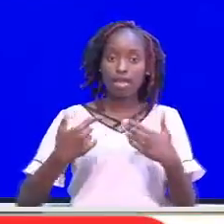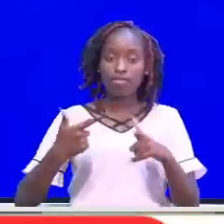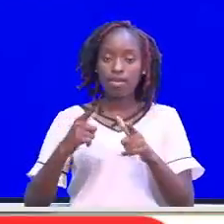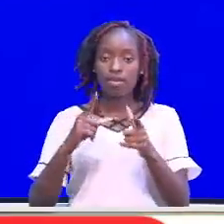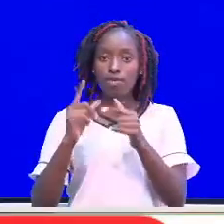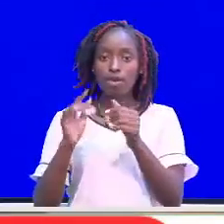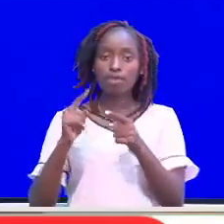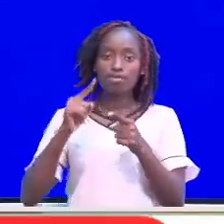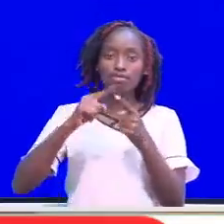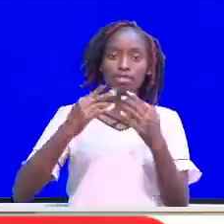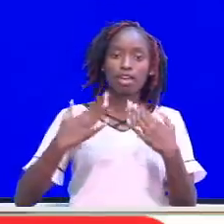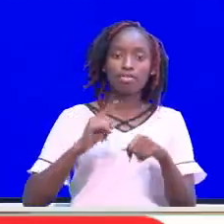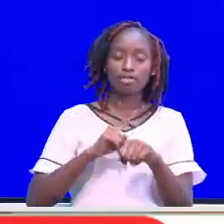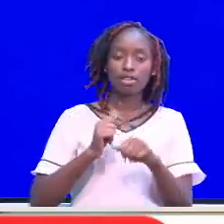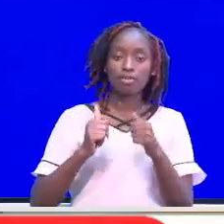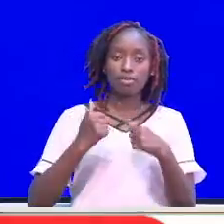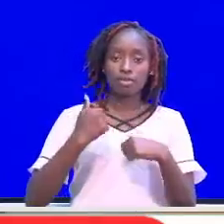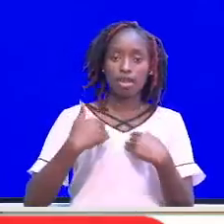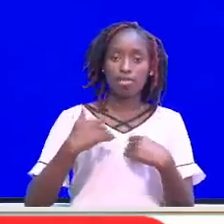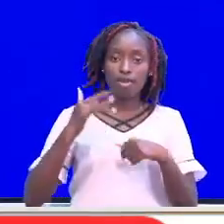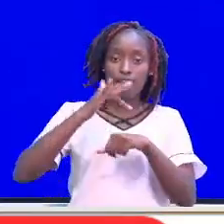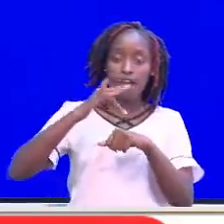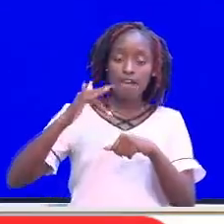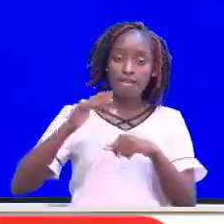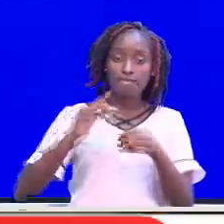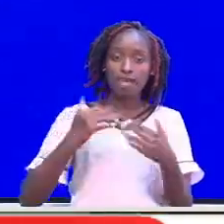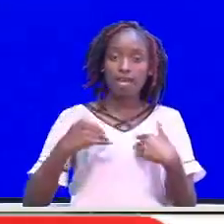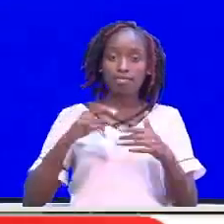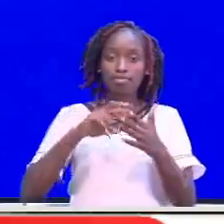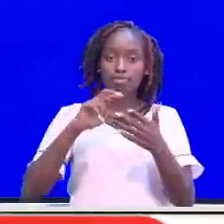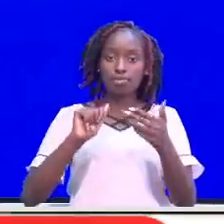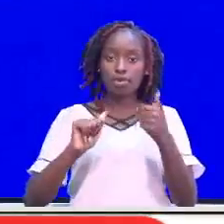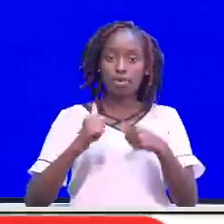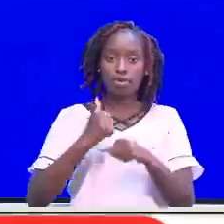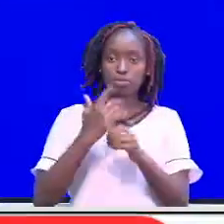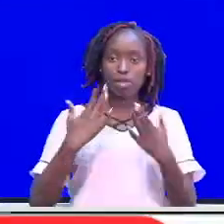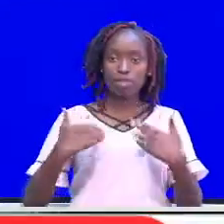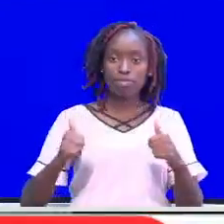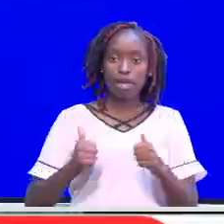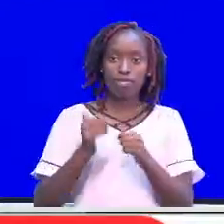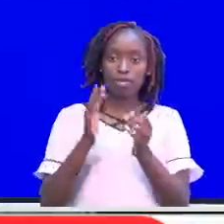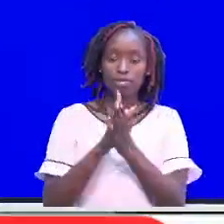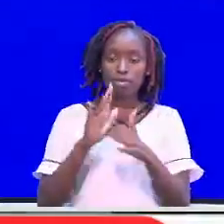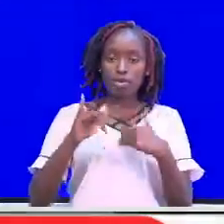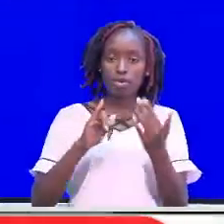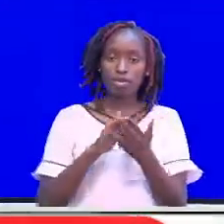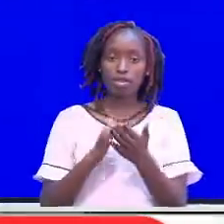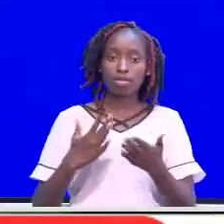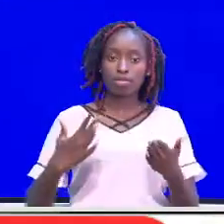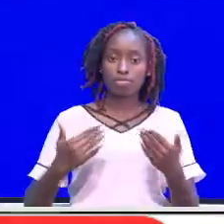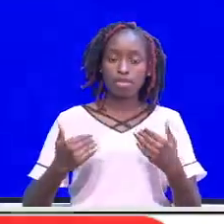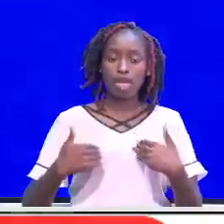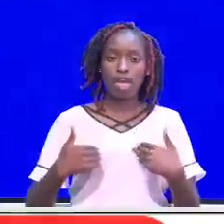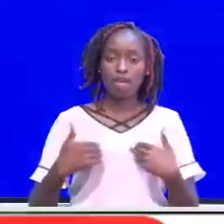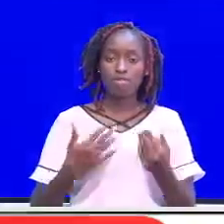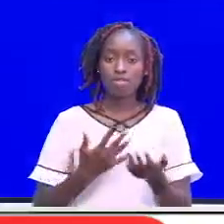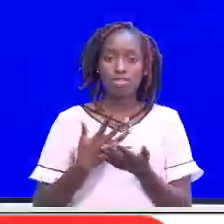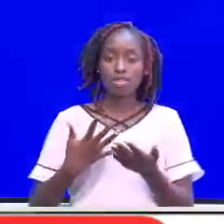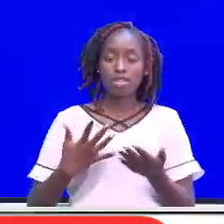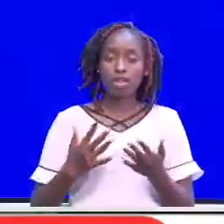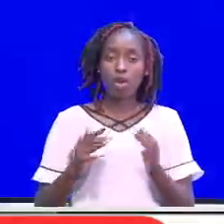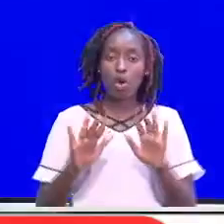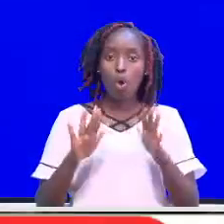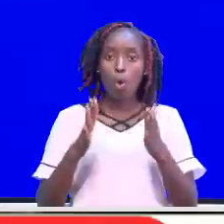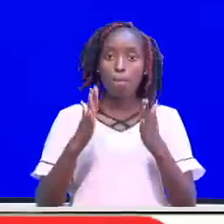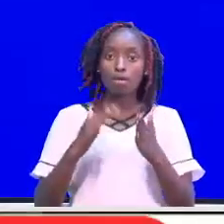ukoo wake, kwani kuna madhara yake yanayotokana na jambo hilo. Mbio ongeze zaidi, hakuna mtu anastahili